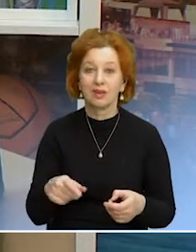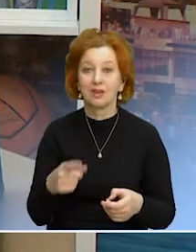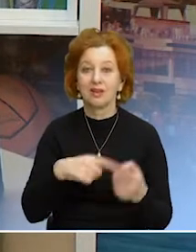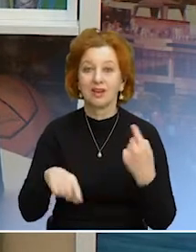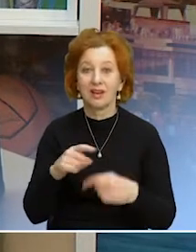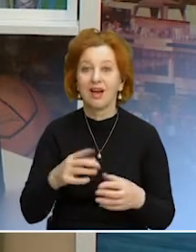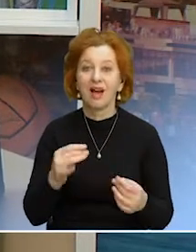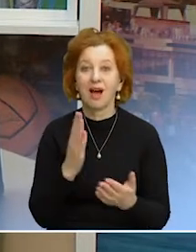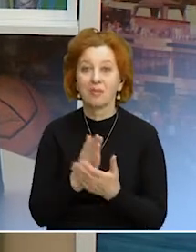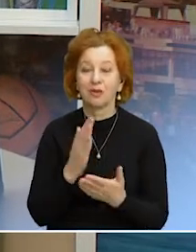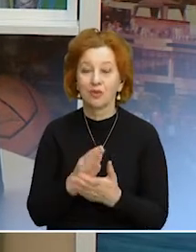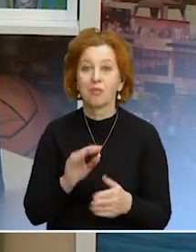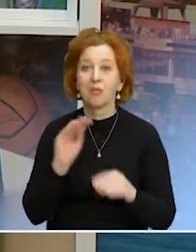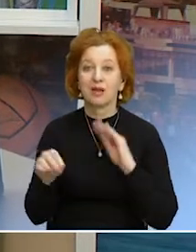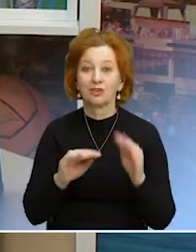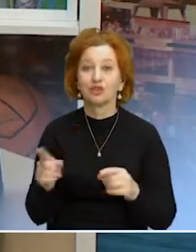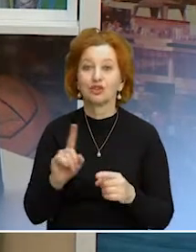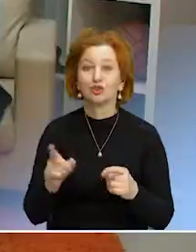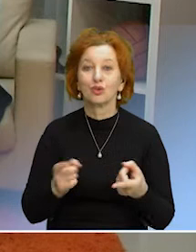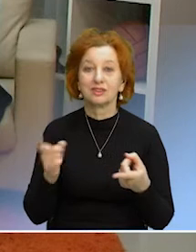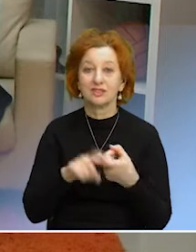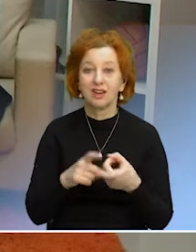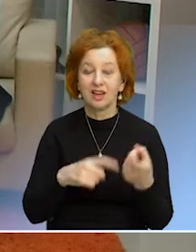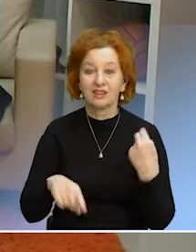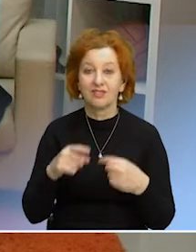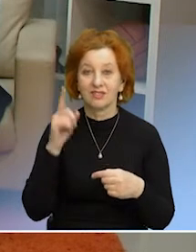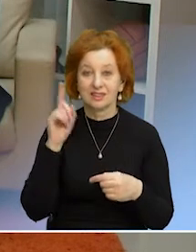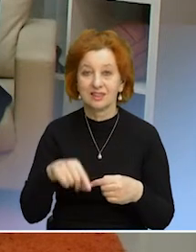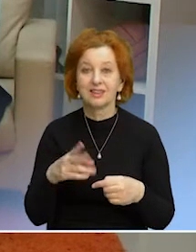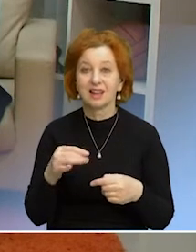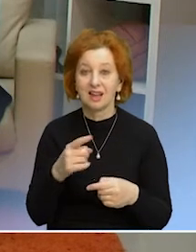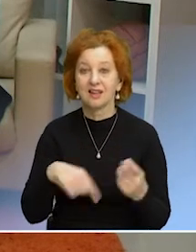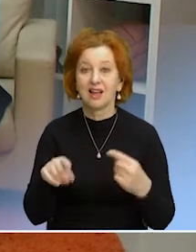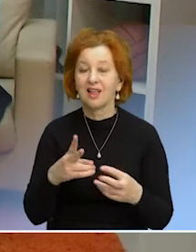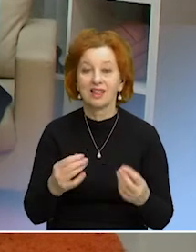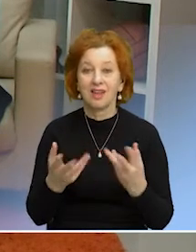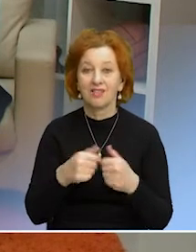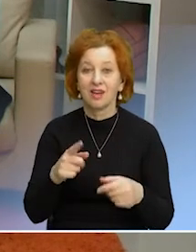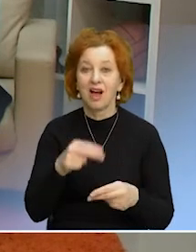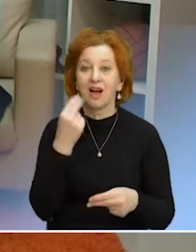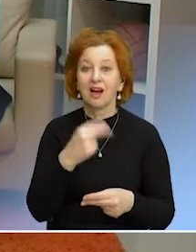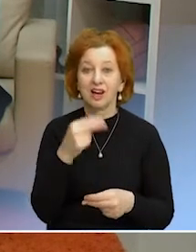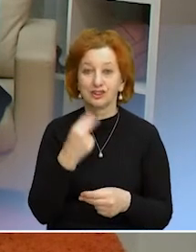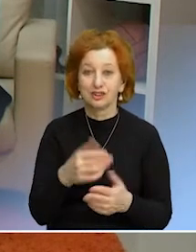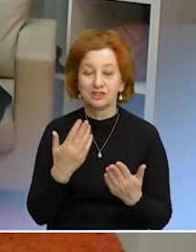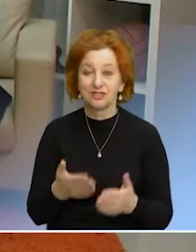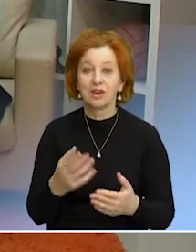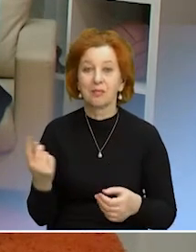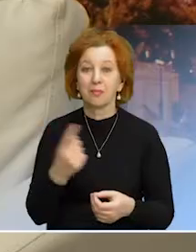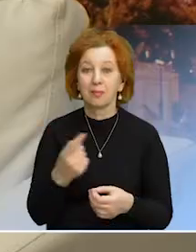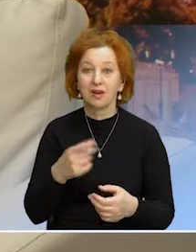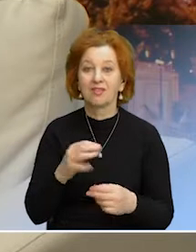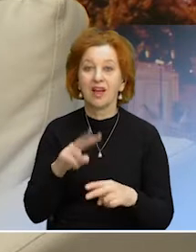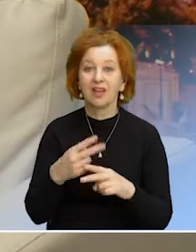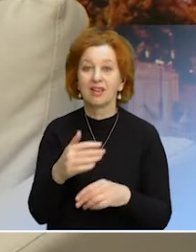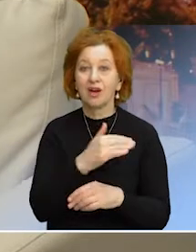какое-то определенное количество постановок. Да, с чем связана эта формировка? Вы знаете, не в количестве постановок дело, а в их качестве, конечно.